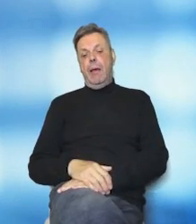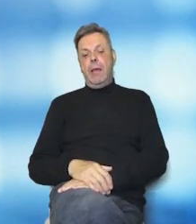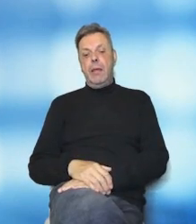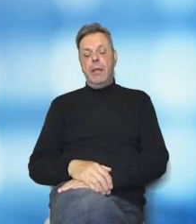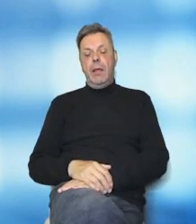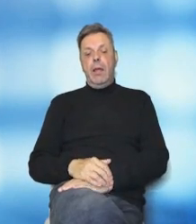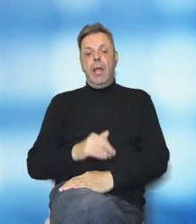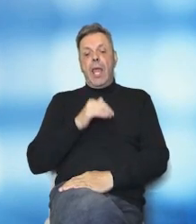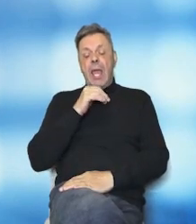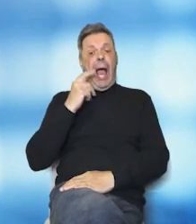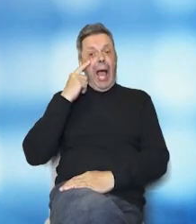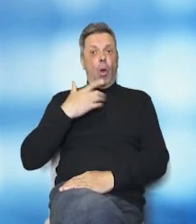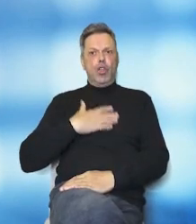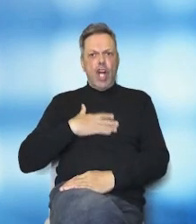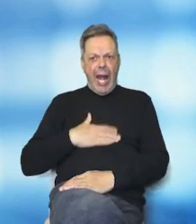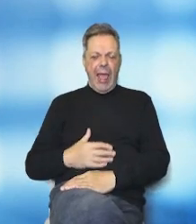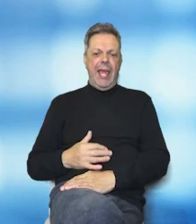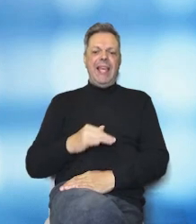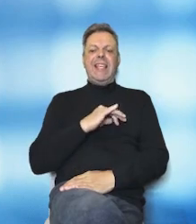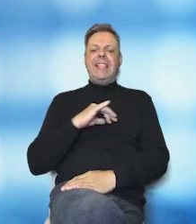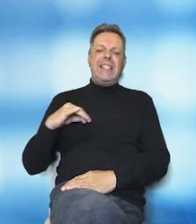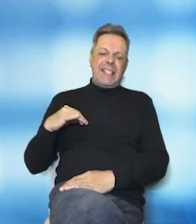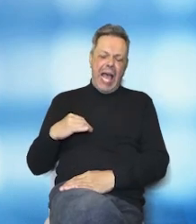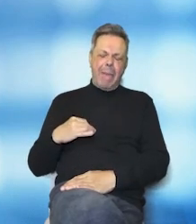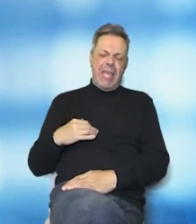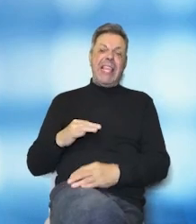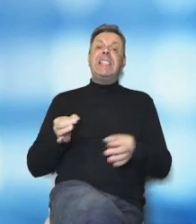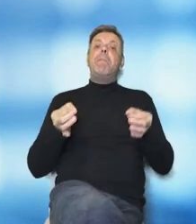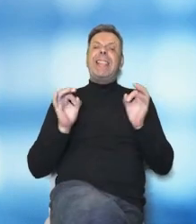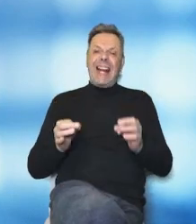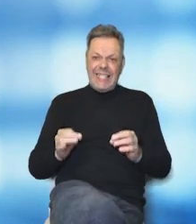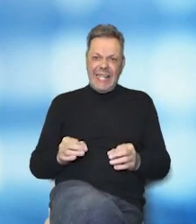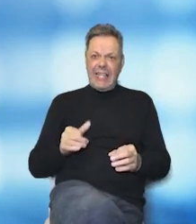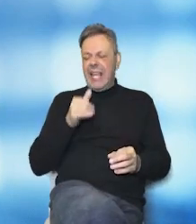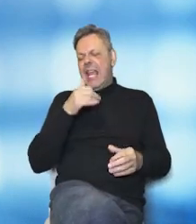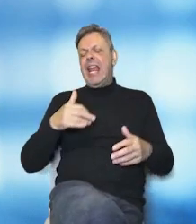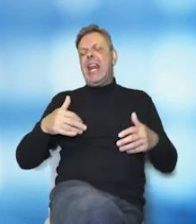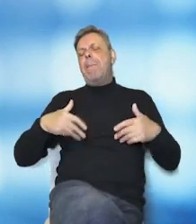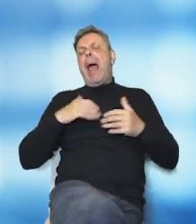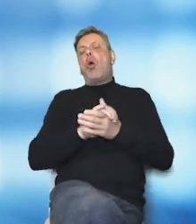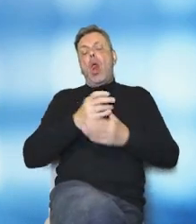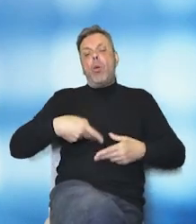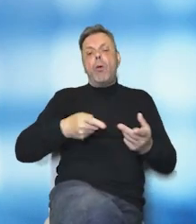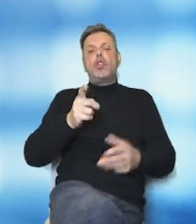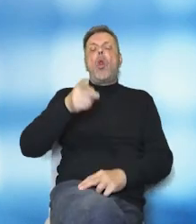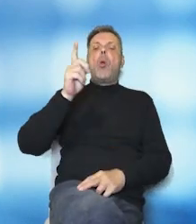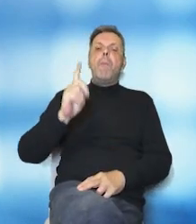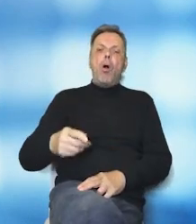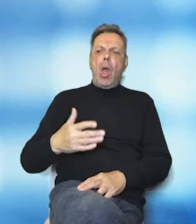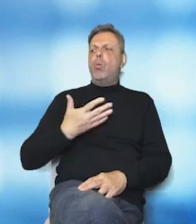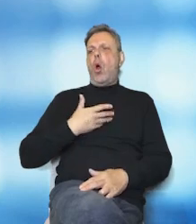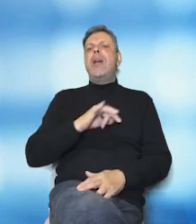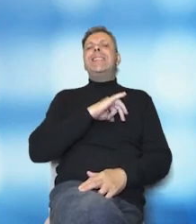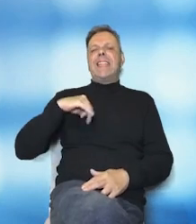I ukoliko žele sami liječnici ići na specijalizaciju ili nekog mladog kolegu poslati, onda to oni moraju iz vlastitih